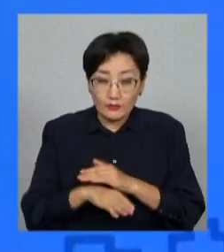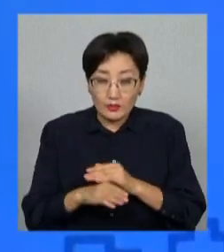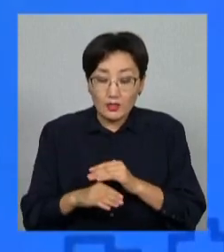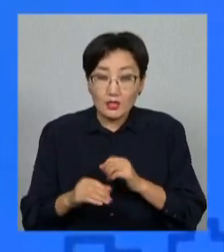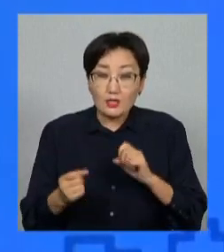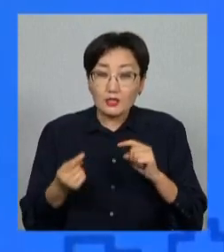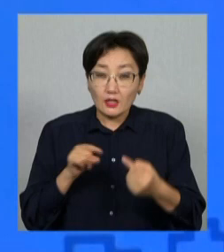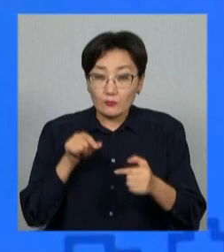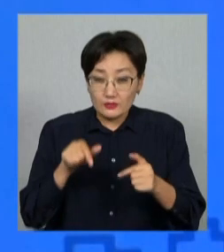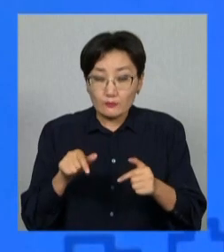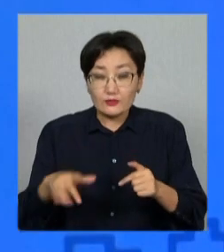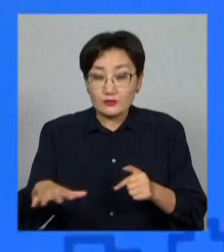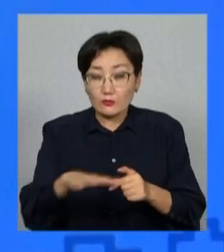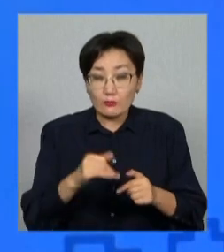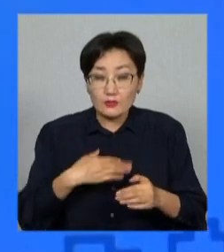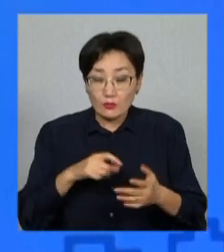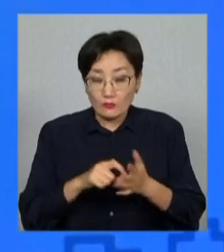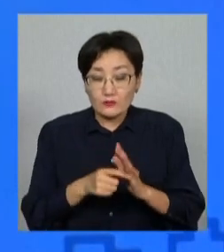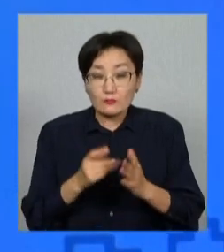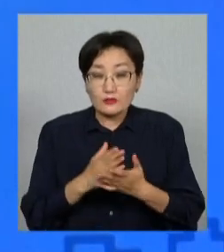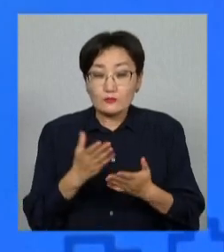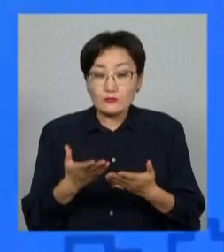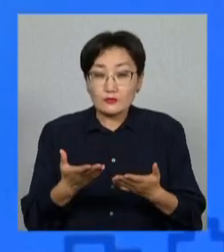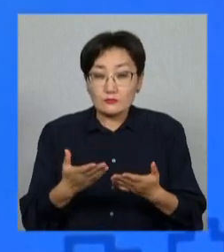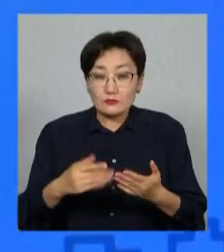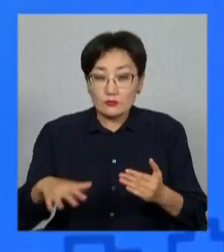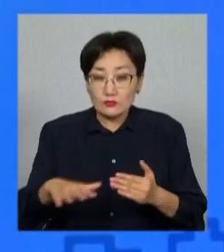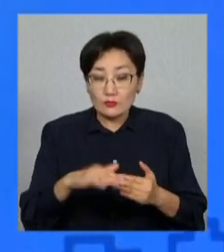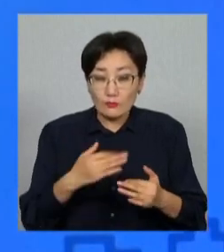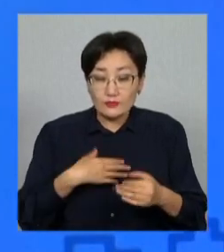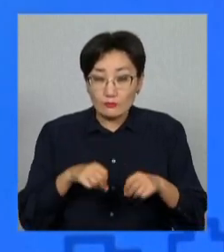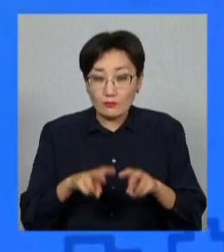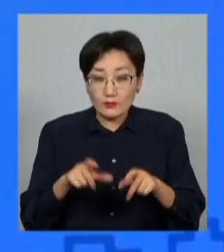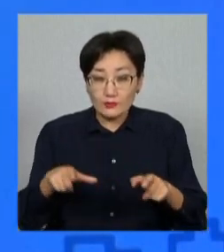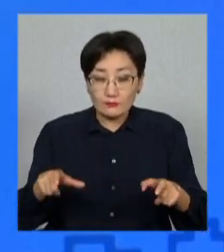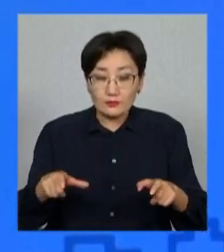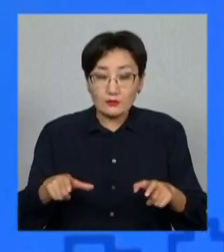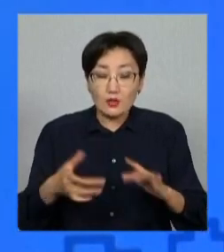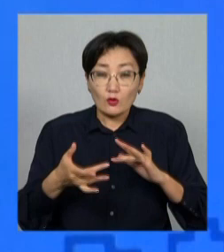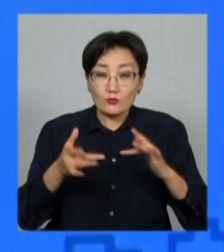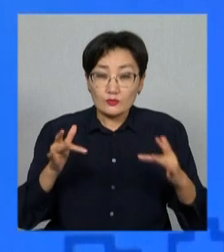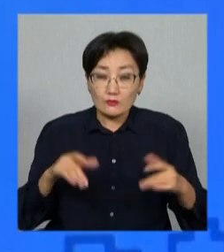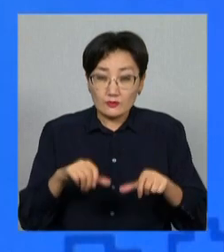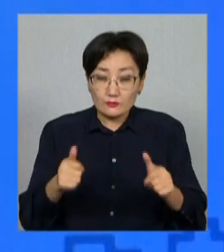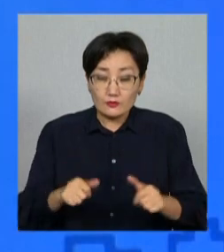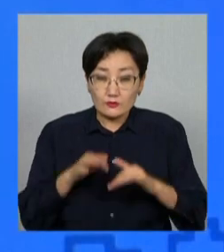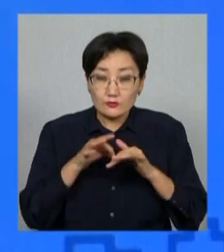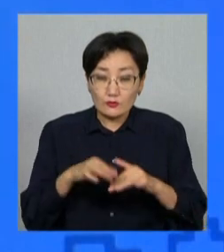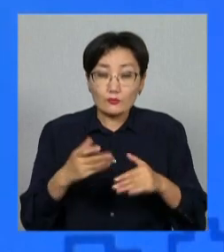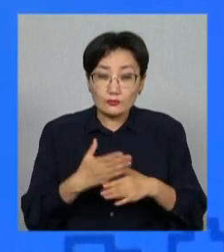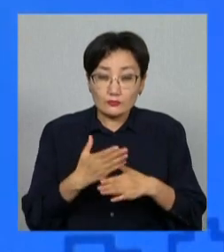метрополитен қарамарса, сол жерде біздің офисіміз тұр. Сол жерде біздің мамандарымыз онлайн түрінде санақтан